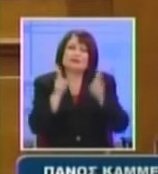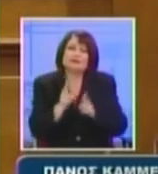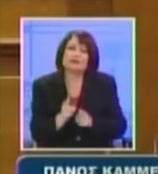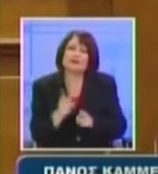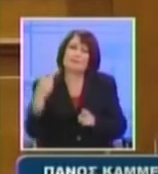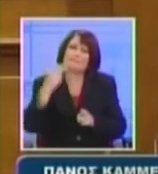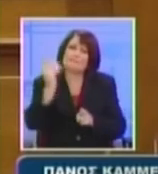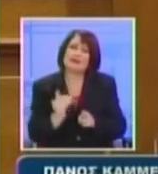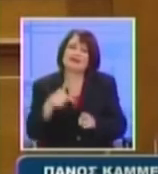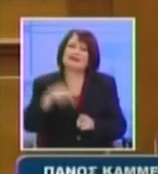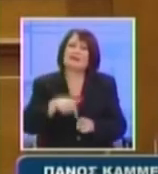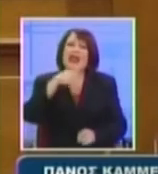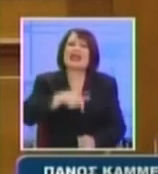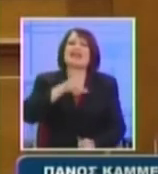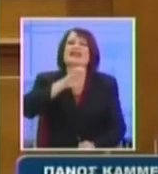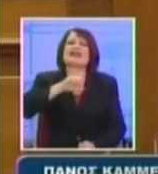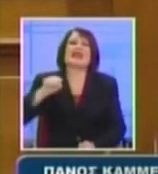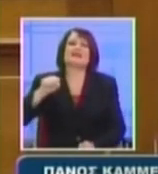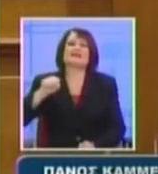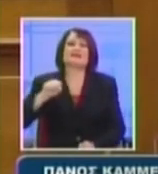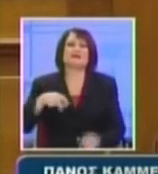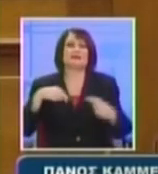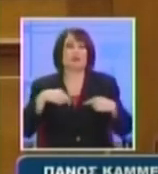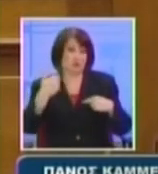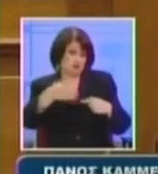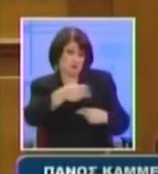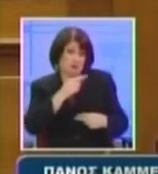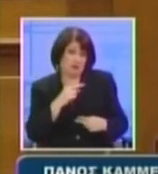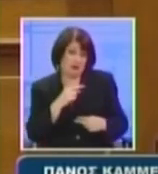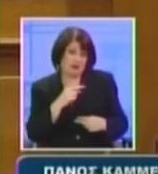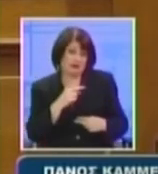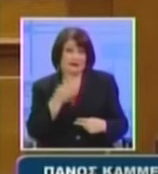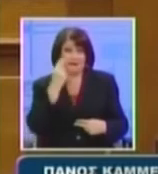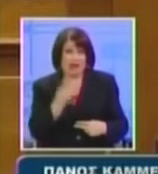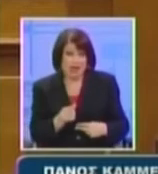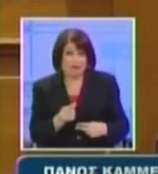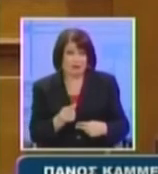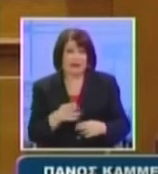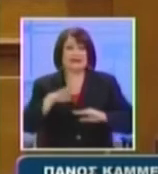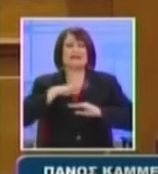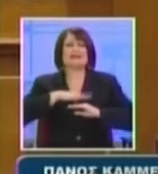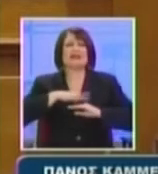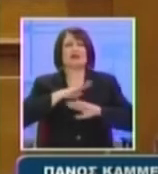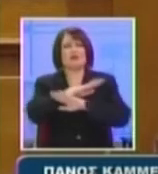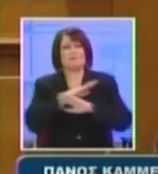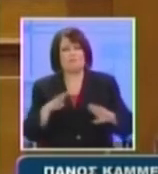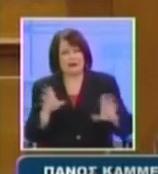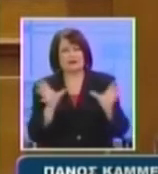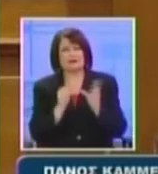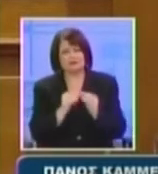Σήμερα με εγκύκλιο του ΓΕΣ, και εδώ είναι ο κύριος Υπουργός και θα απαντήσει αργότερα, βλέπουμε ότι οι απόστρατοι του στρατού